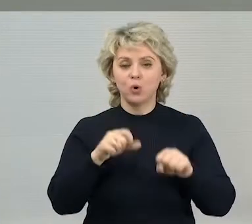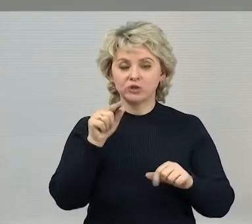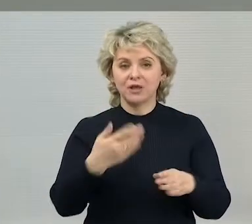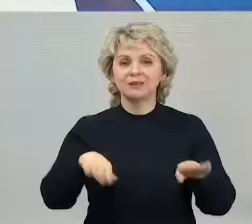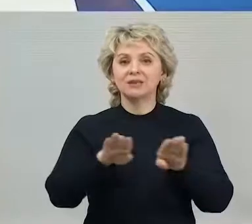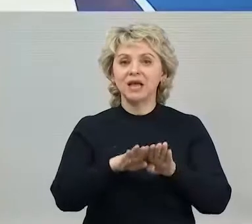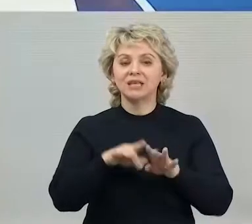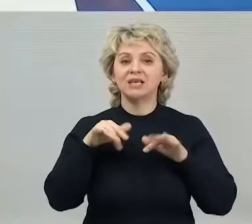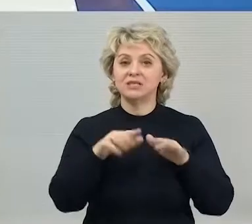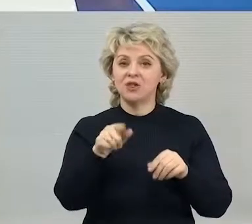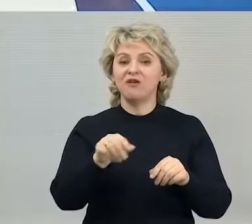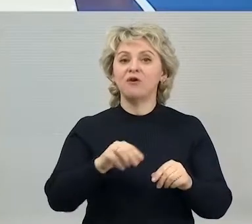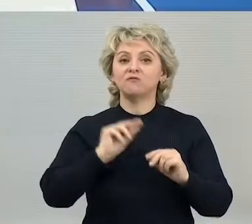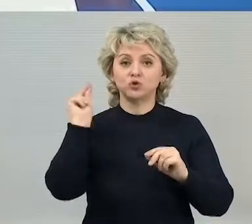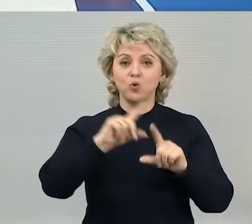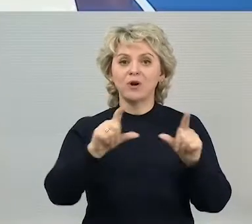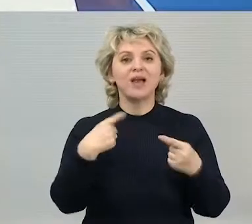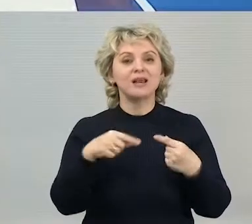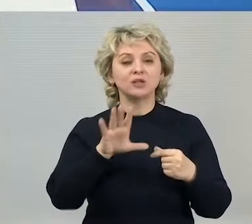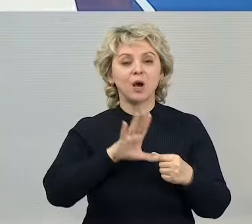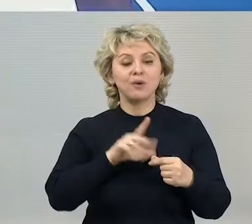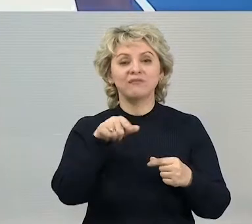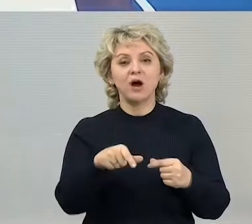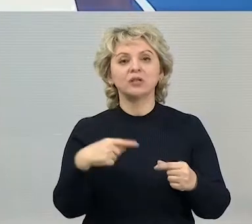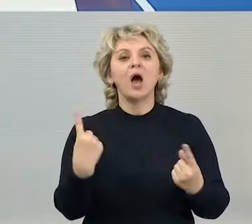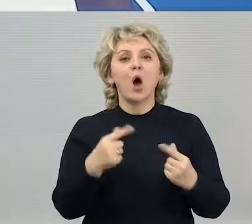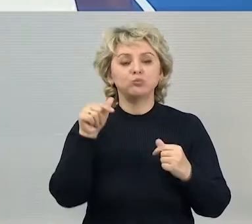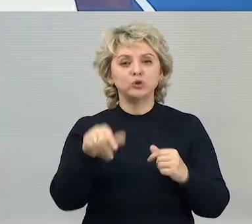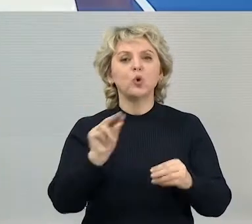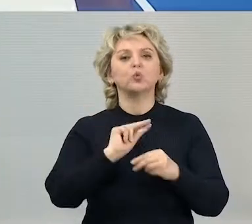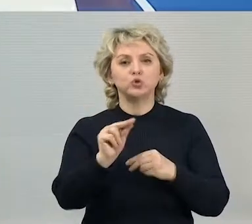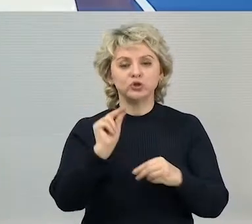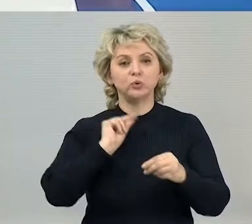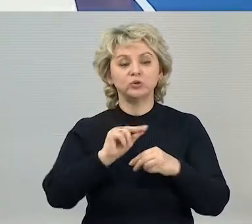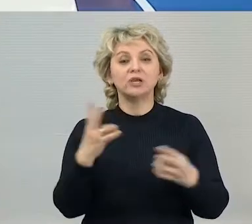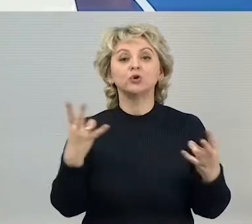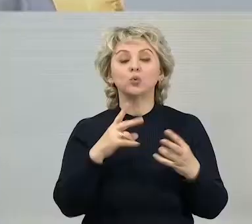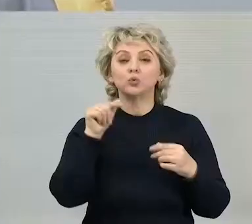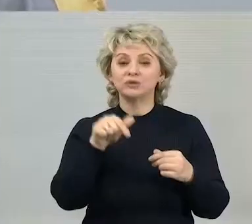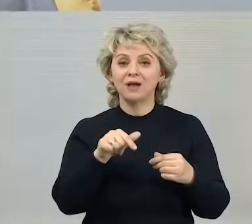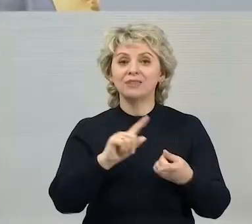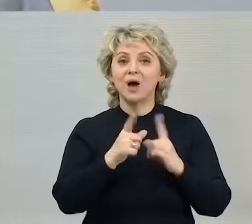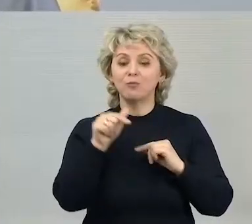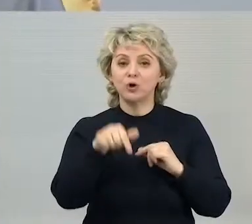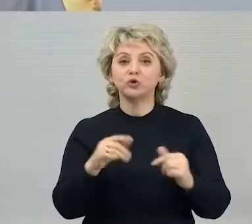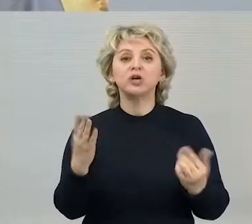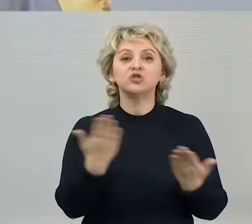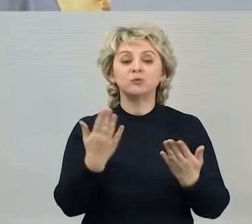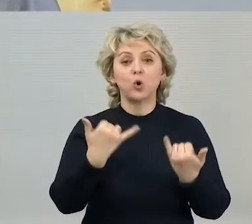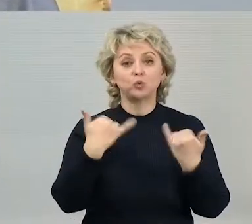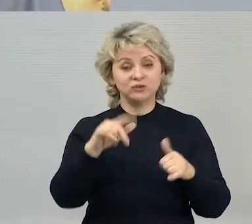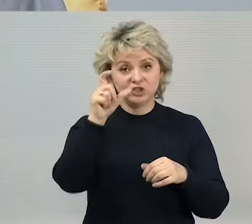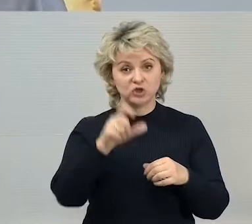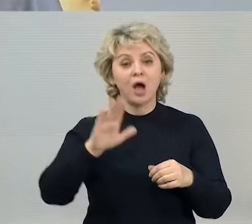Вот такие вещи в школе редко бывают. Обычно учи, учи, учи. Нет, надо чем-то удивить